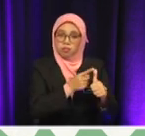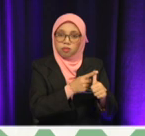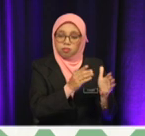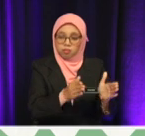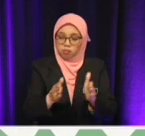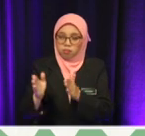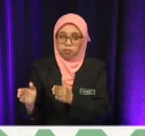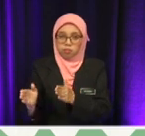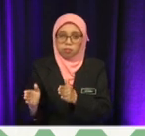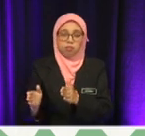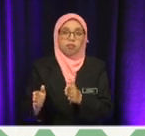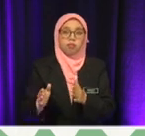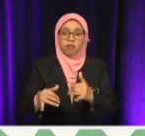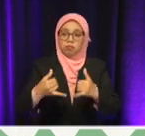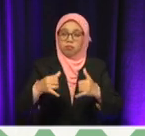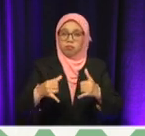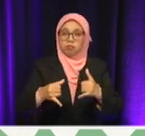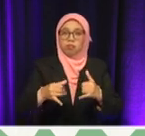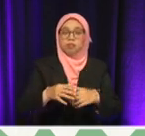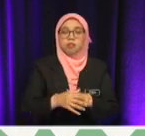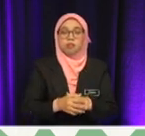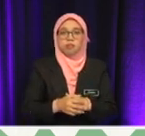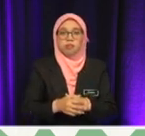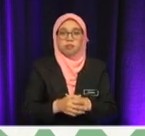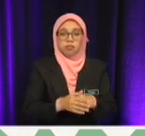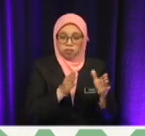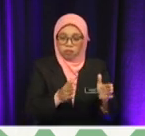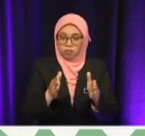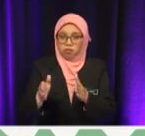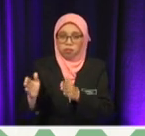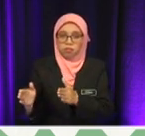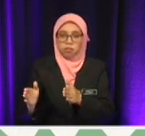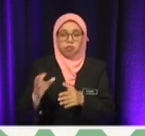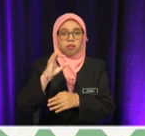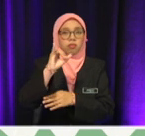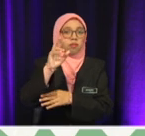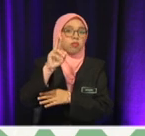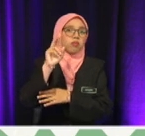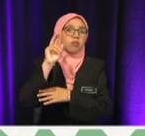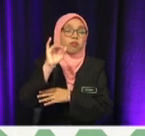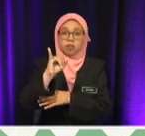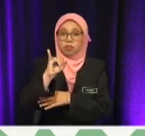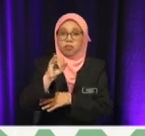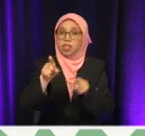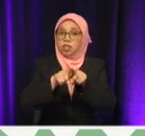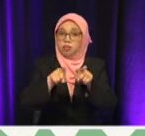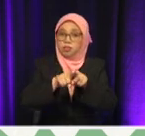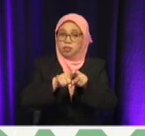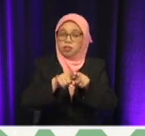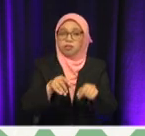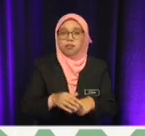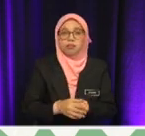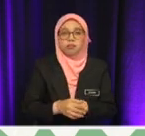dan bermain blok pelbagai bentuk. Yang nombor dua, menyusun mengikut ciri sepunya. Okey, sama ada ikut warna, saiz dan